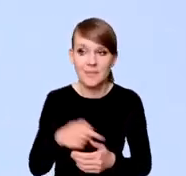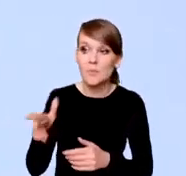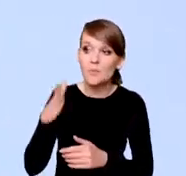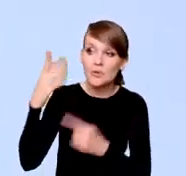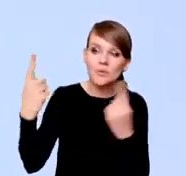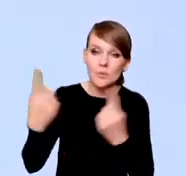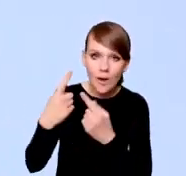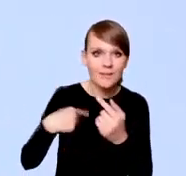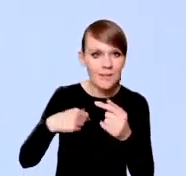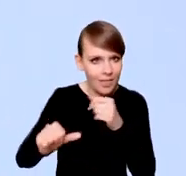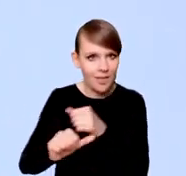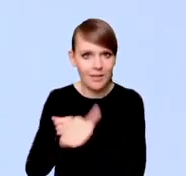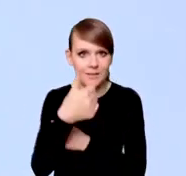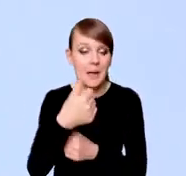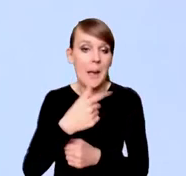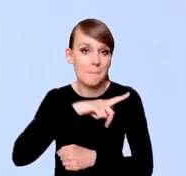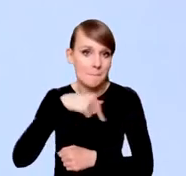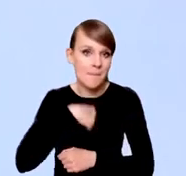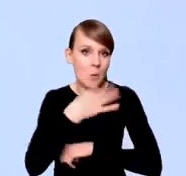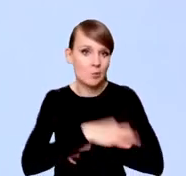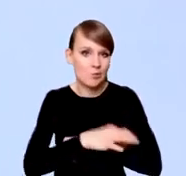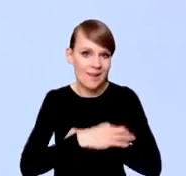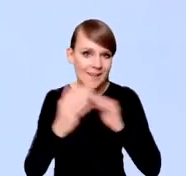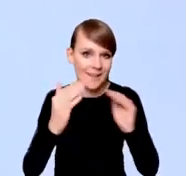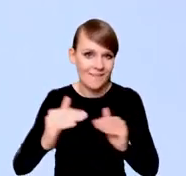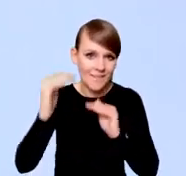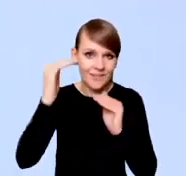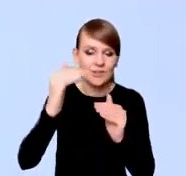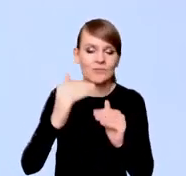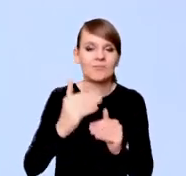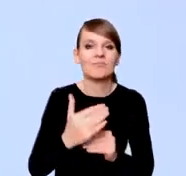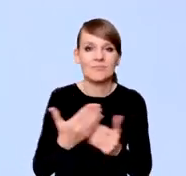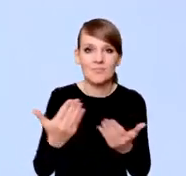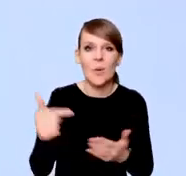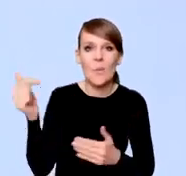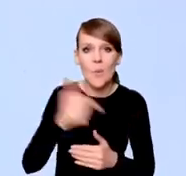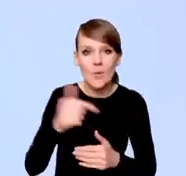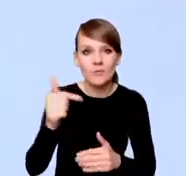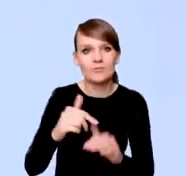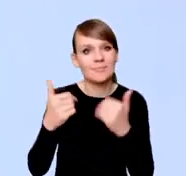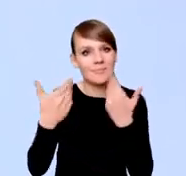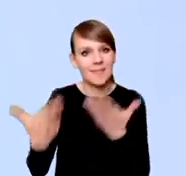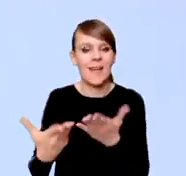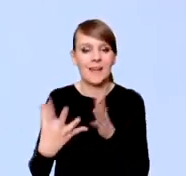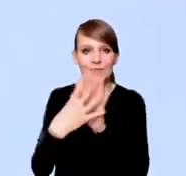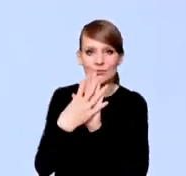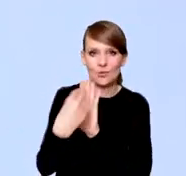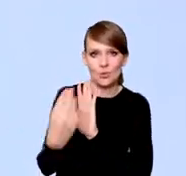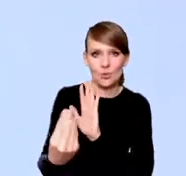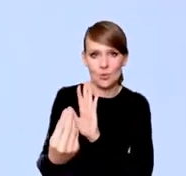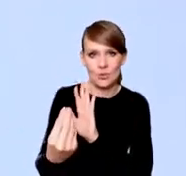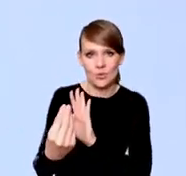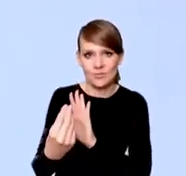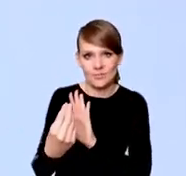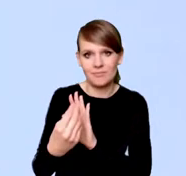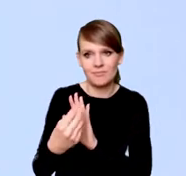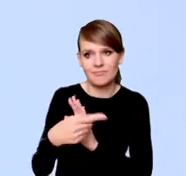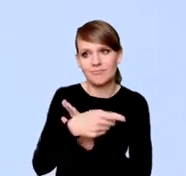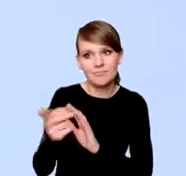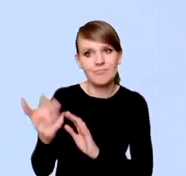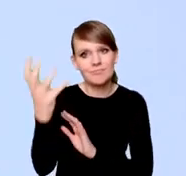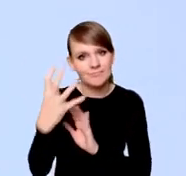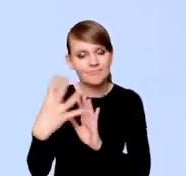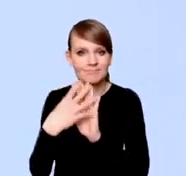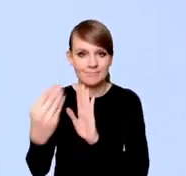bo jednak my jako wyższe uczelnie powinniśmy dawać przykład innym, więc to